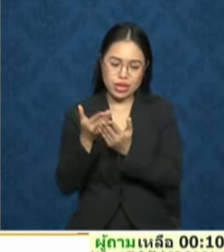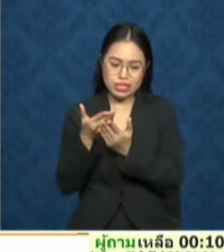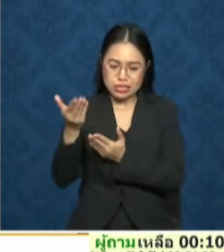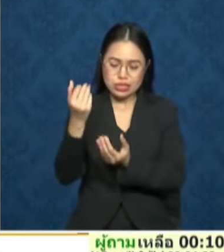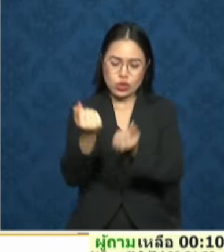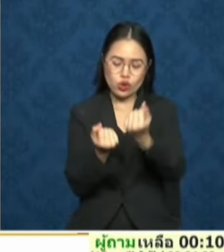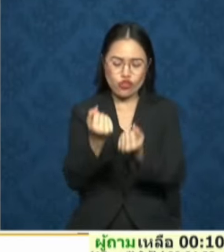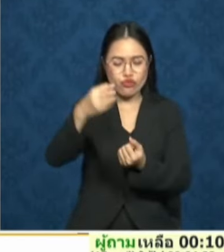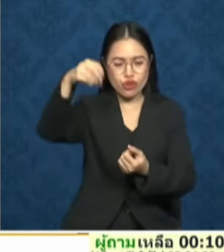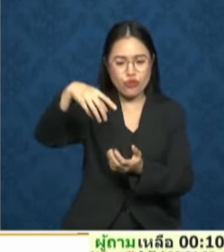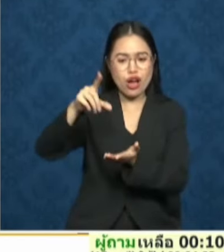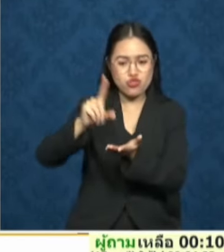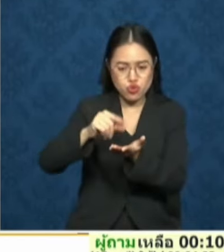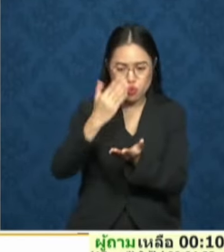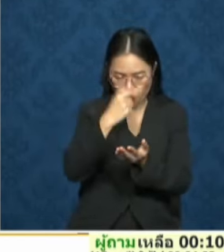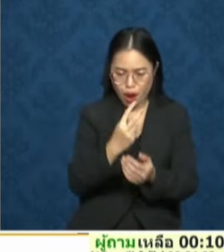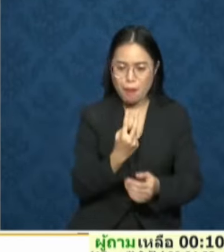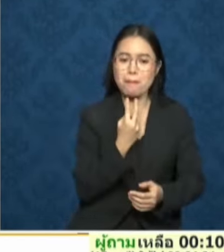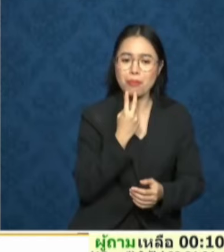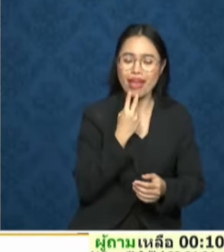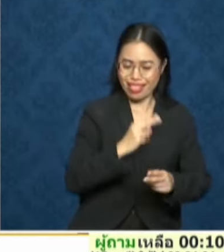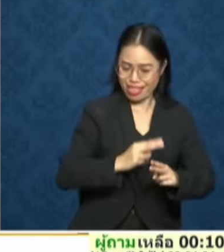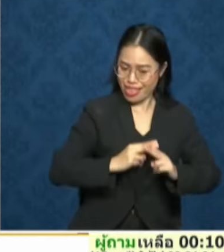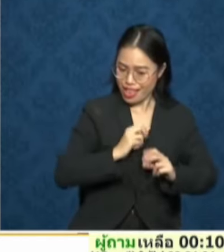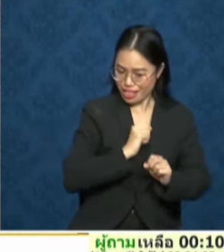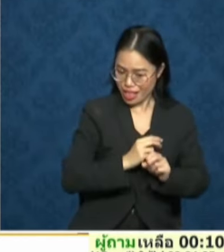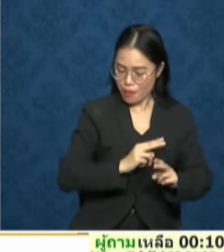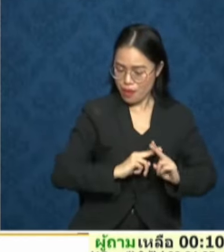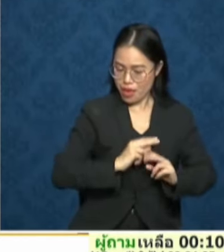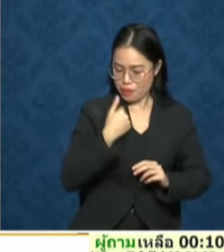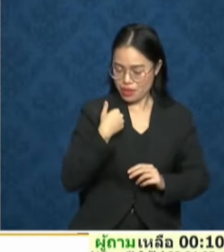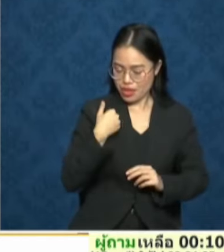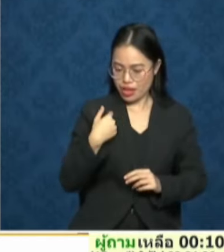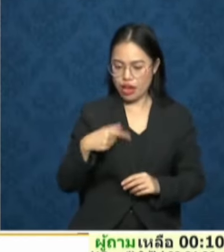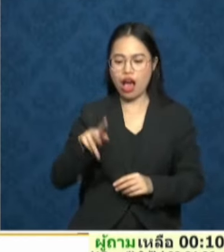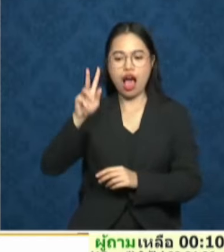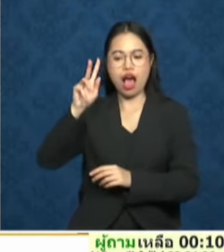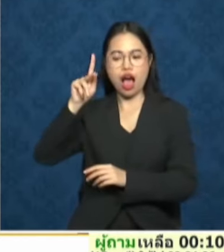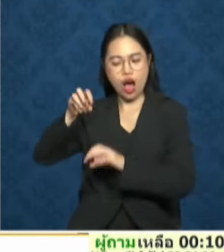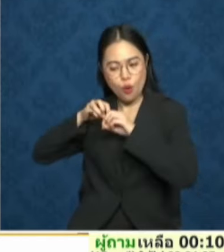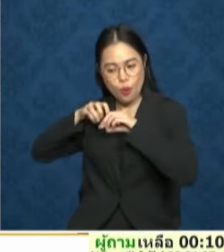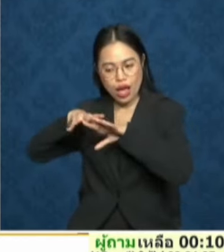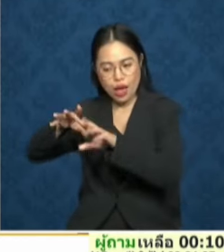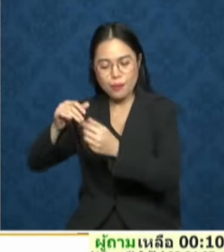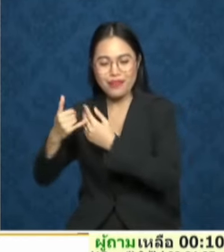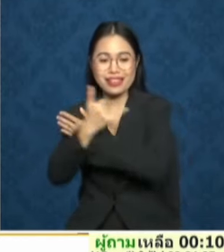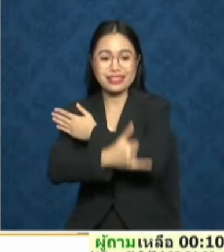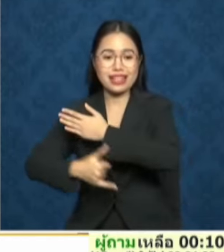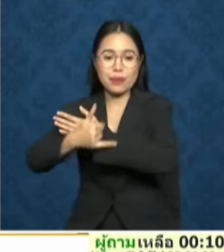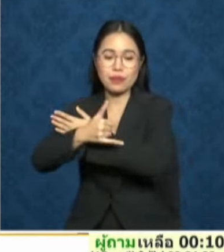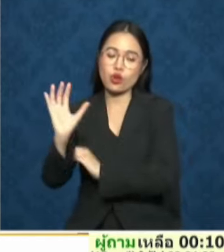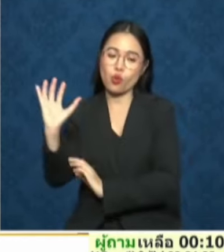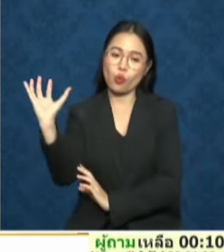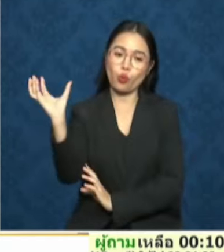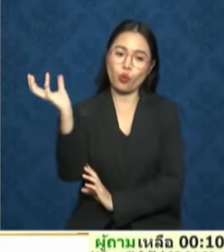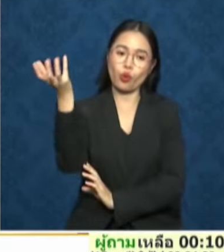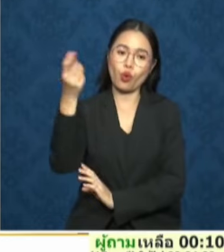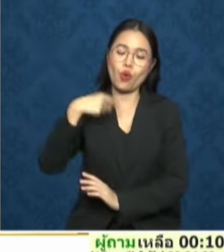ธั